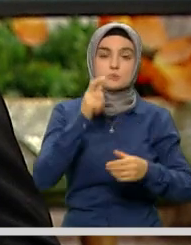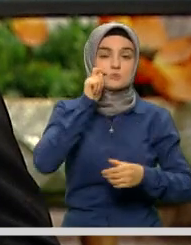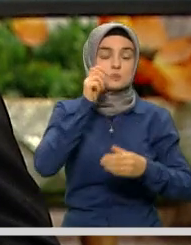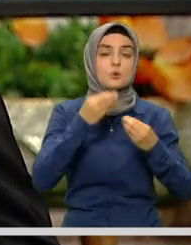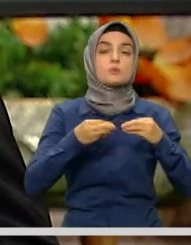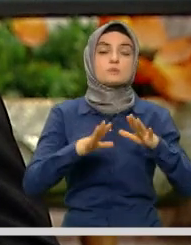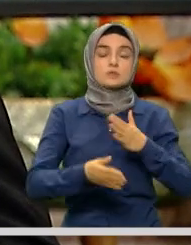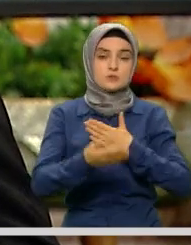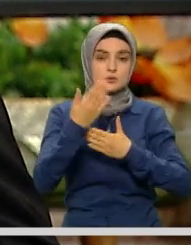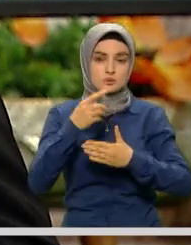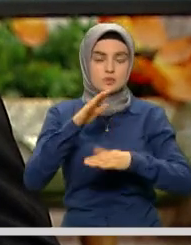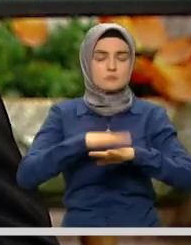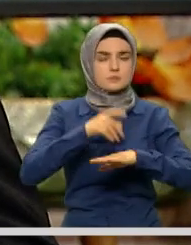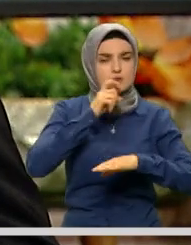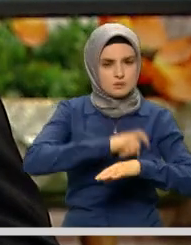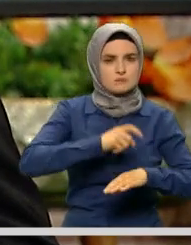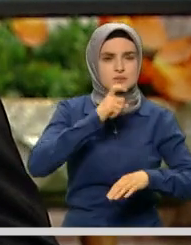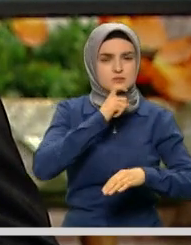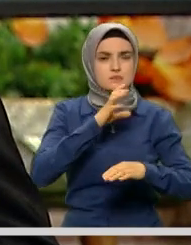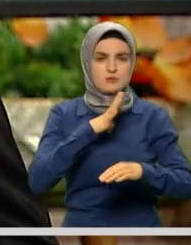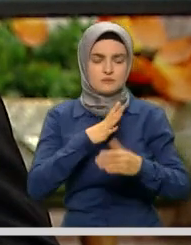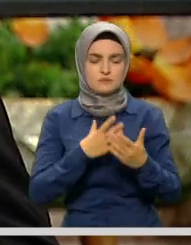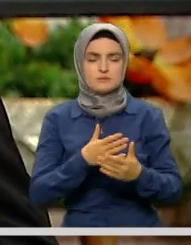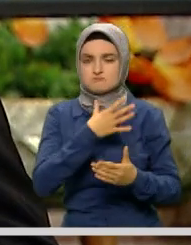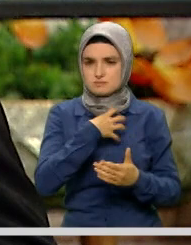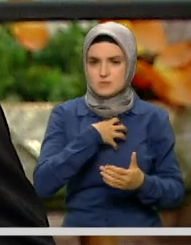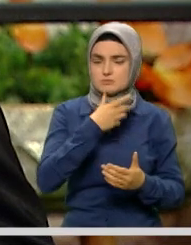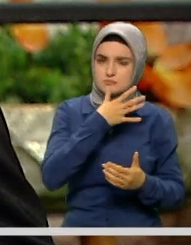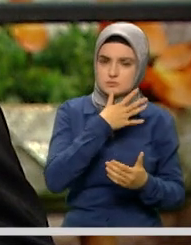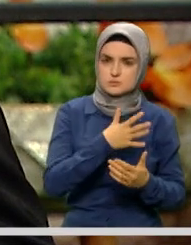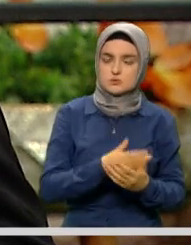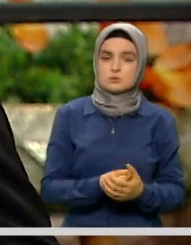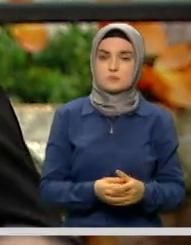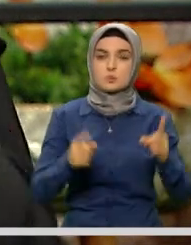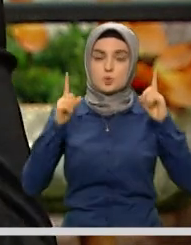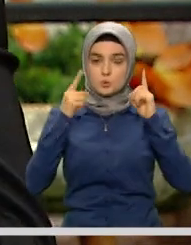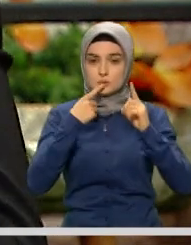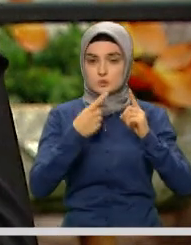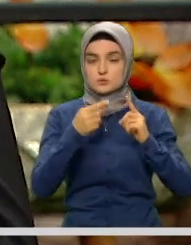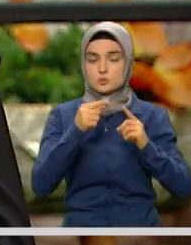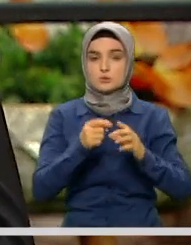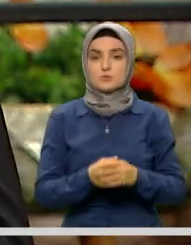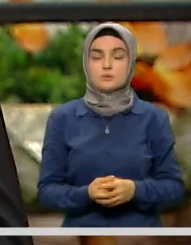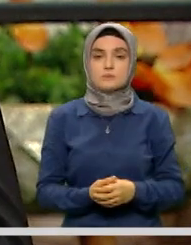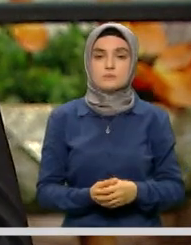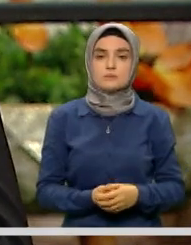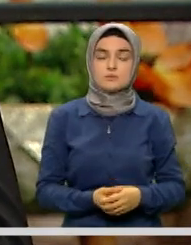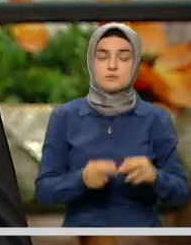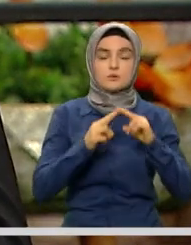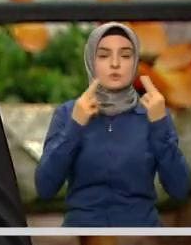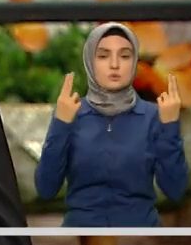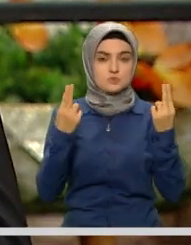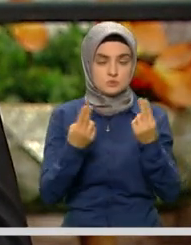Ve o hatalar ve yanlışlarını kendisi biliyor ve nihayetinde tevbe ediyor ve Hazreti Ömer gibi daha dünyadayken